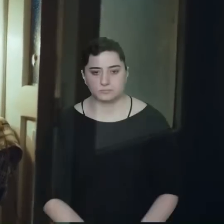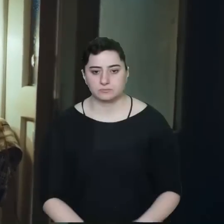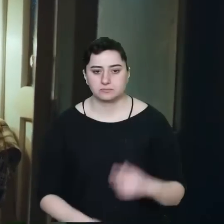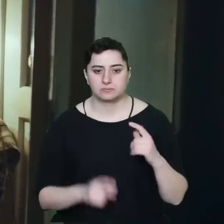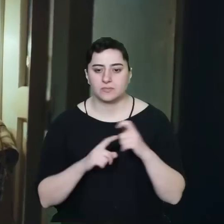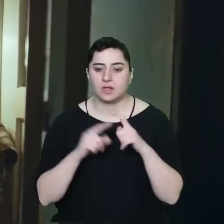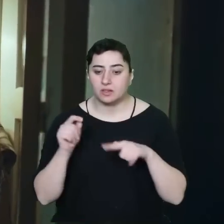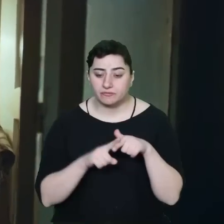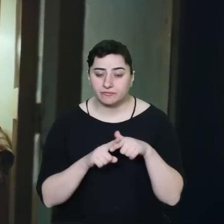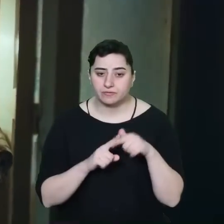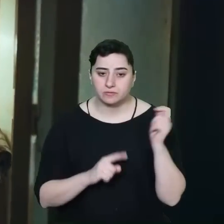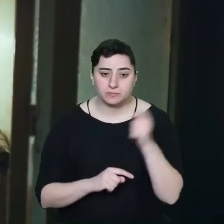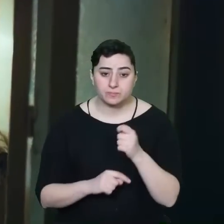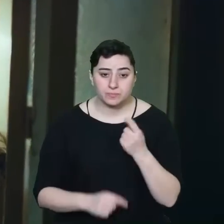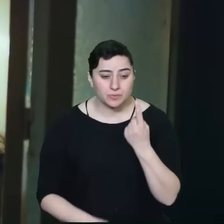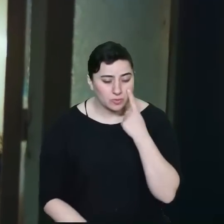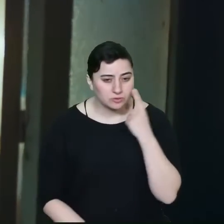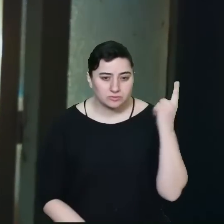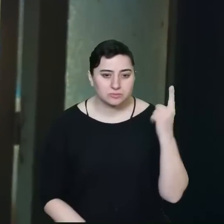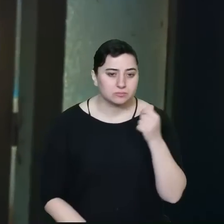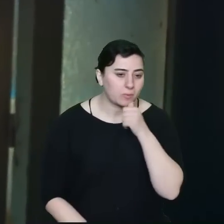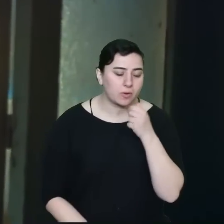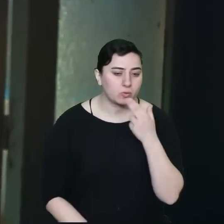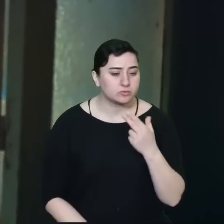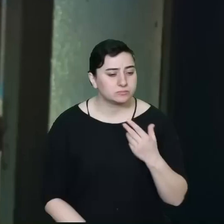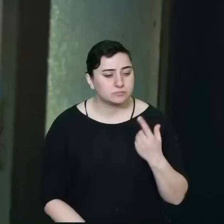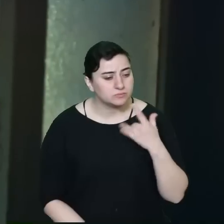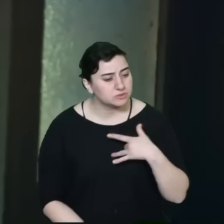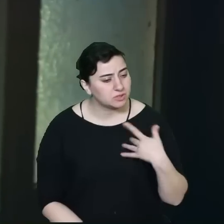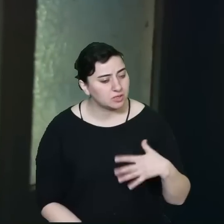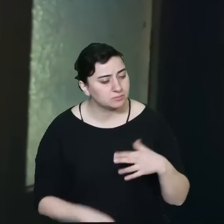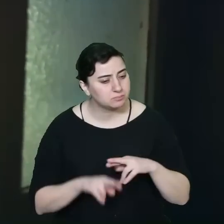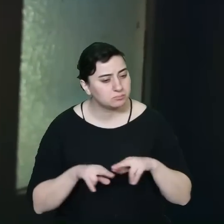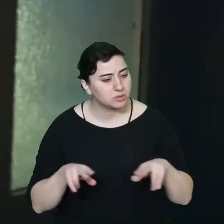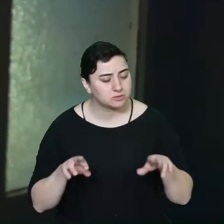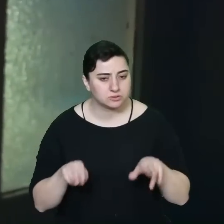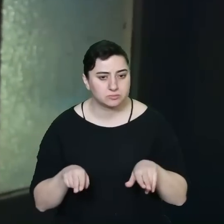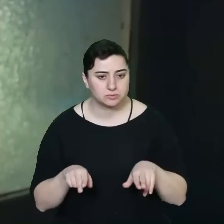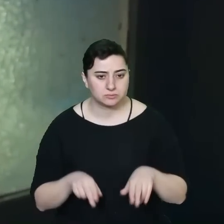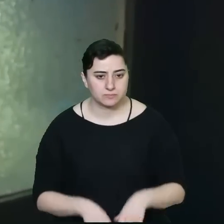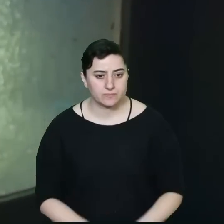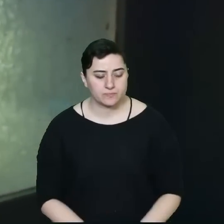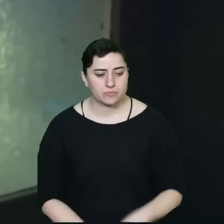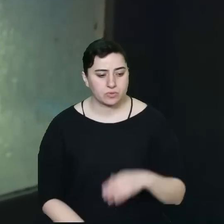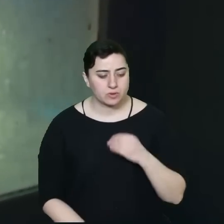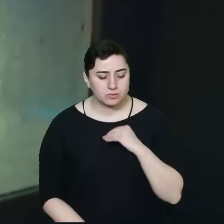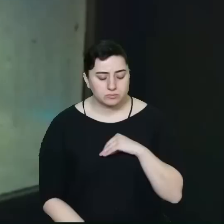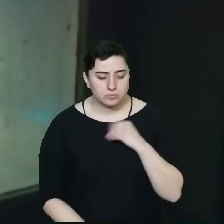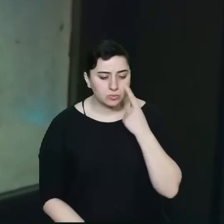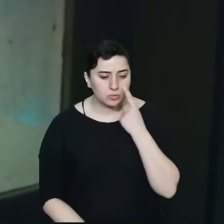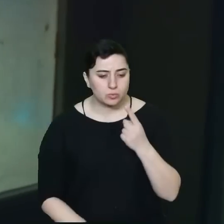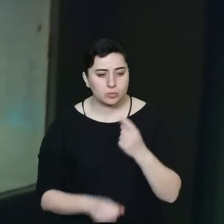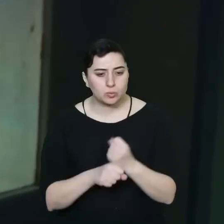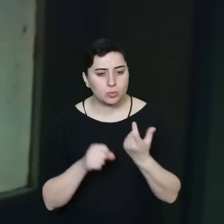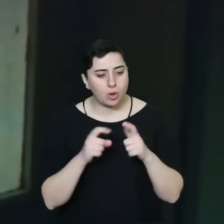Elif, bir görsen ciğerim parçalandı. Babasına kulak kabarttı. Gözümün önüne bizim